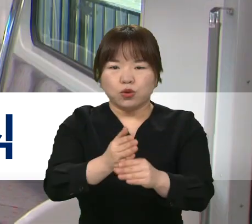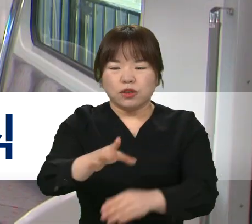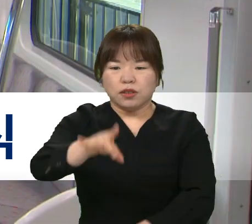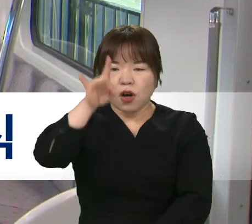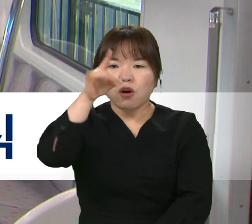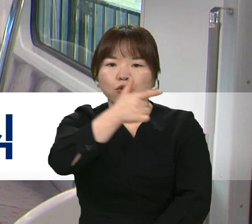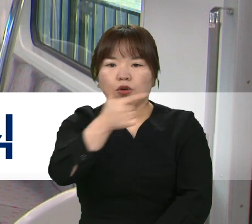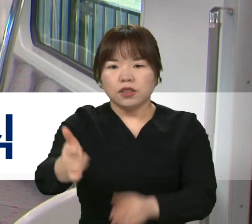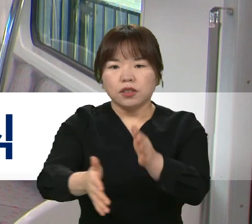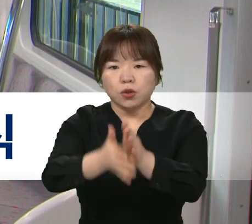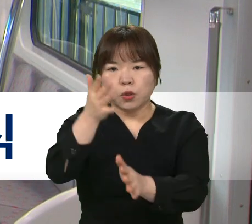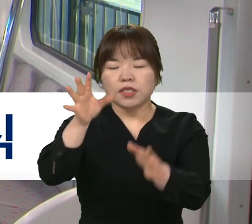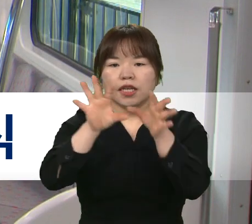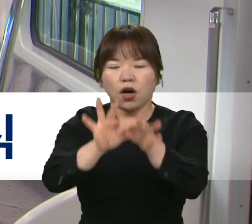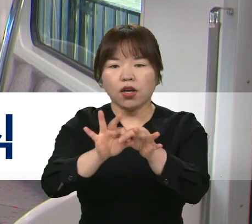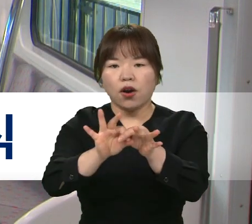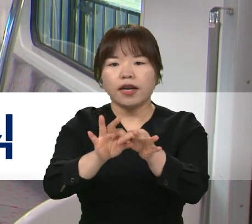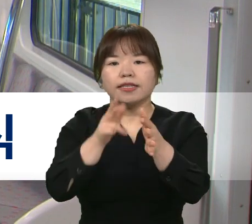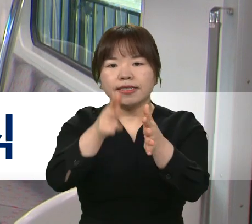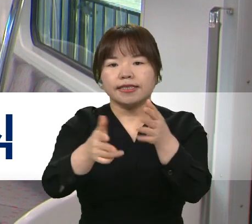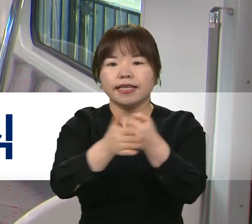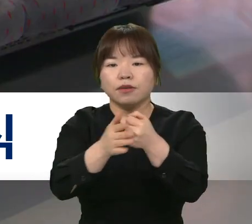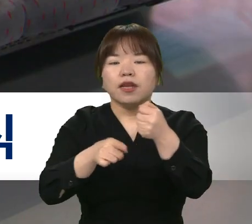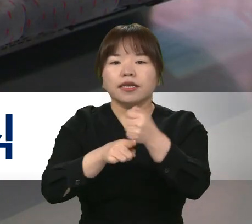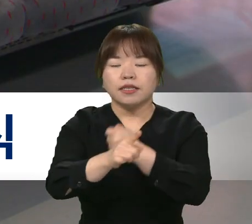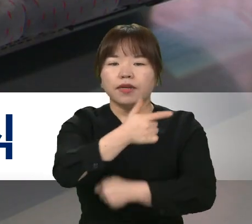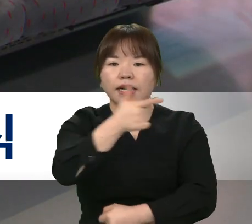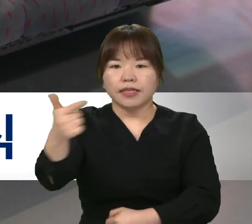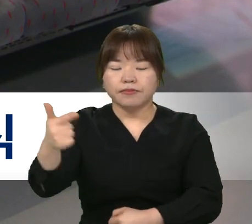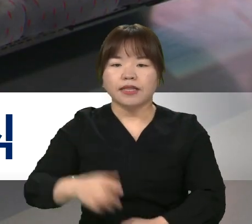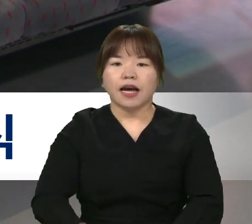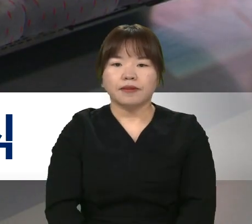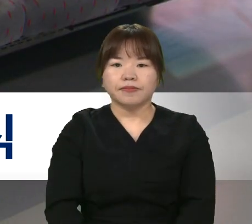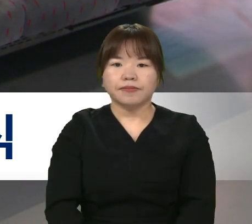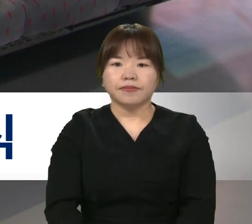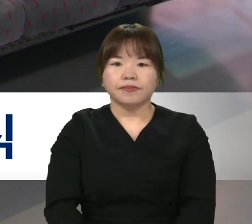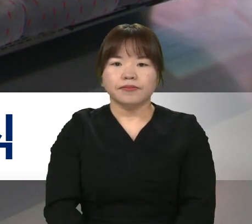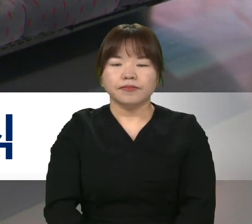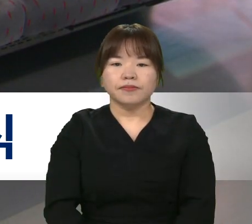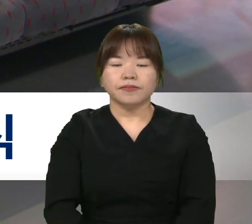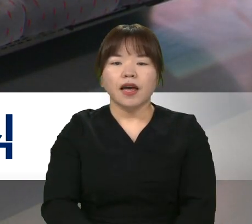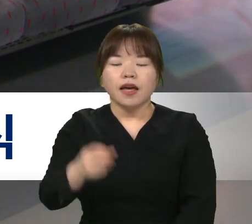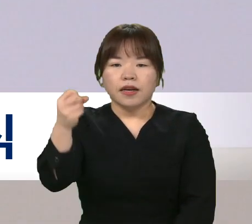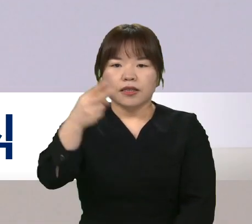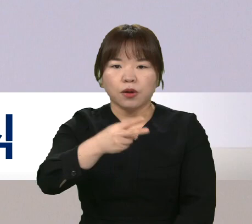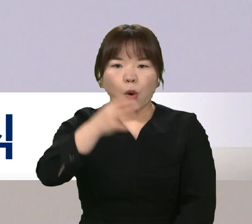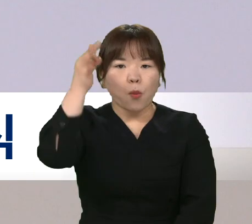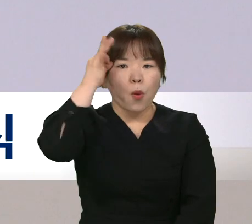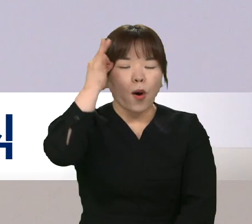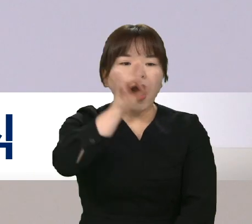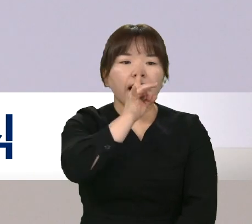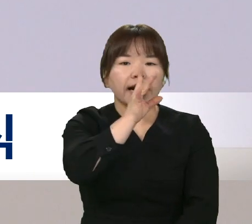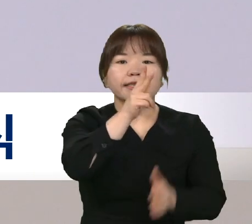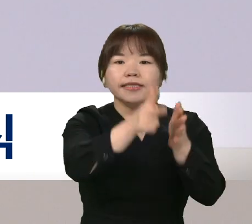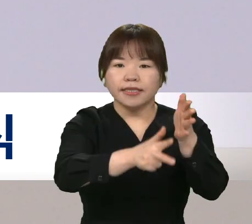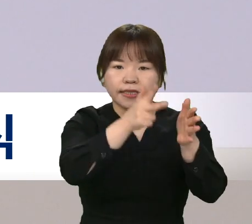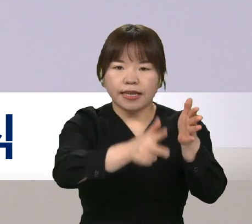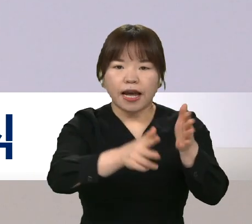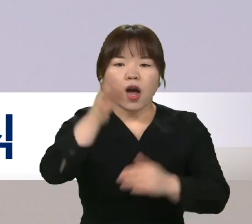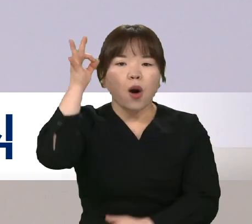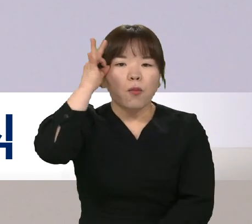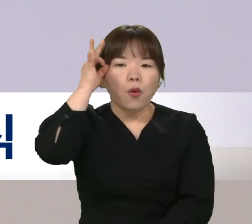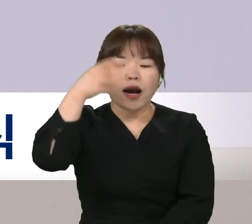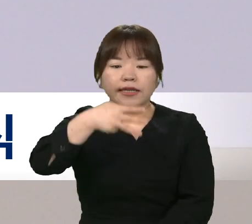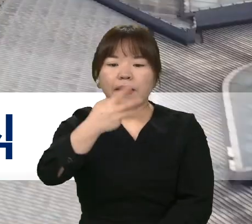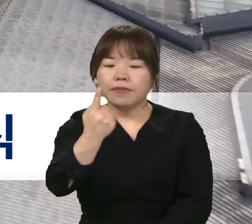중 처음으로 대도시를 연결하는 광역 전철로 그 상징성이 매우 큽니다 이와 함께 포항과 강릉을 연결하는